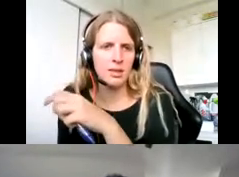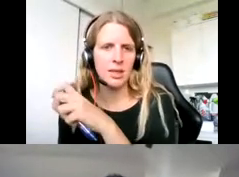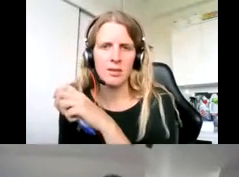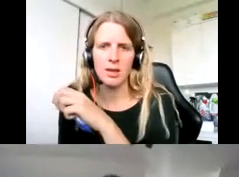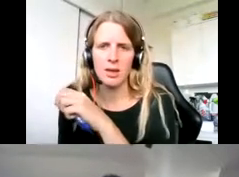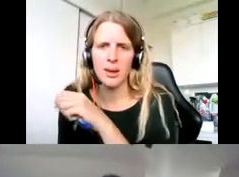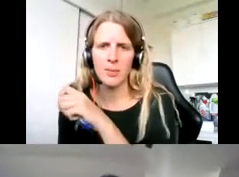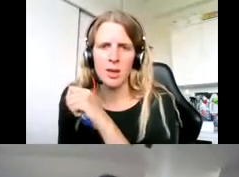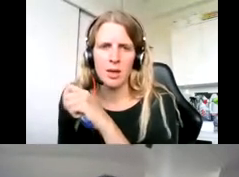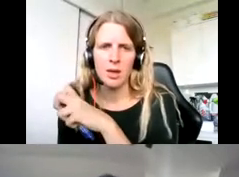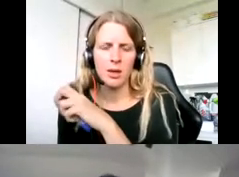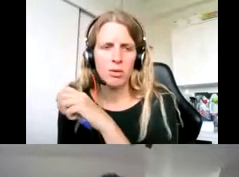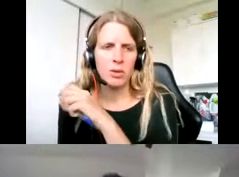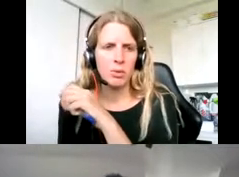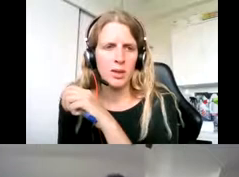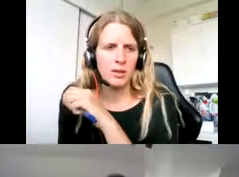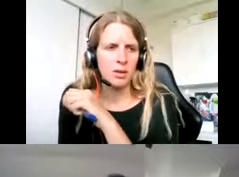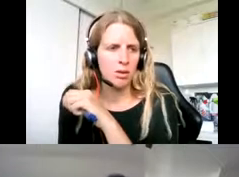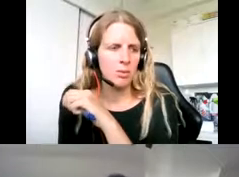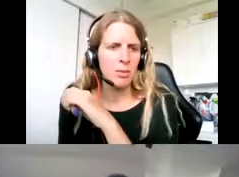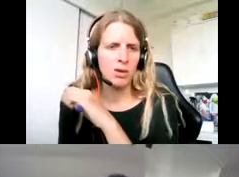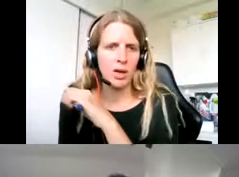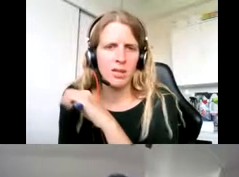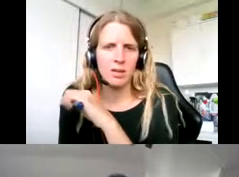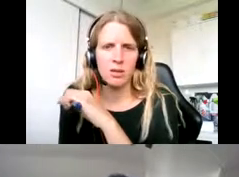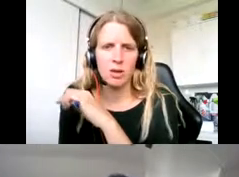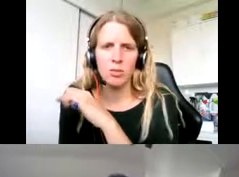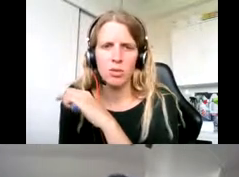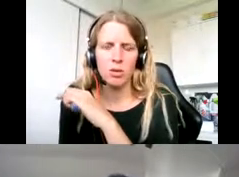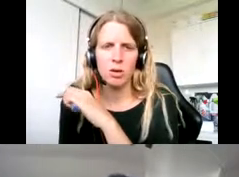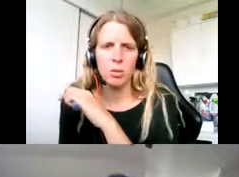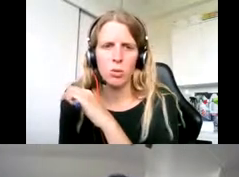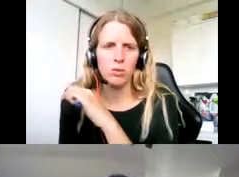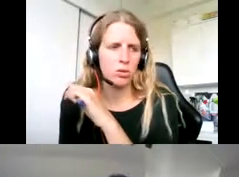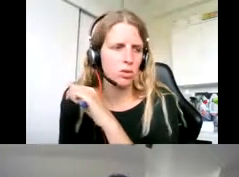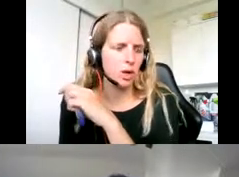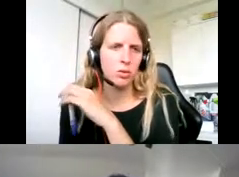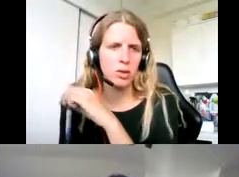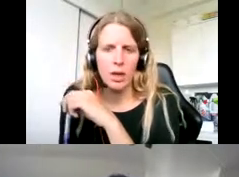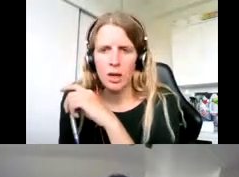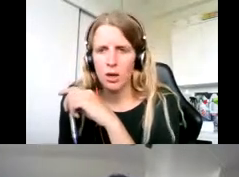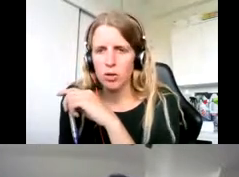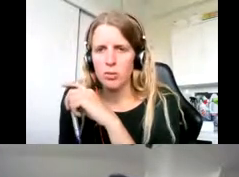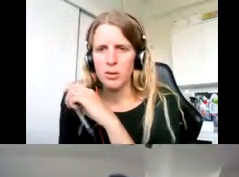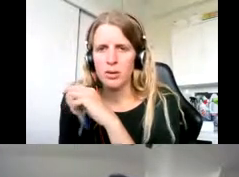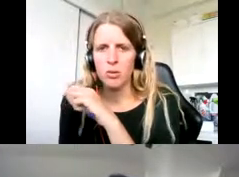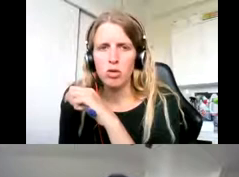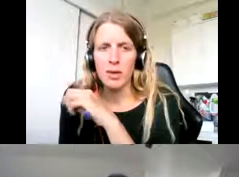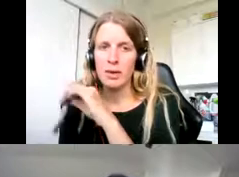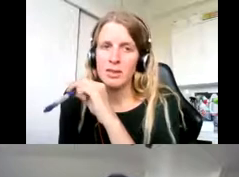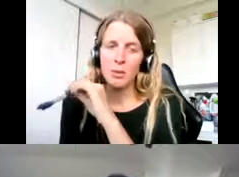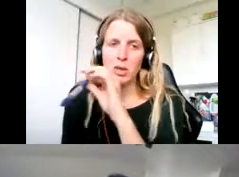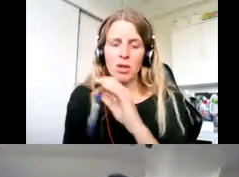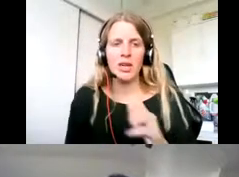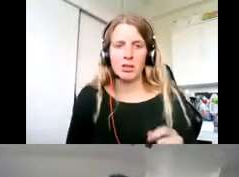garanties geven. En we snappen wel dat het op die manier georganiseerd moet worden volgens jullie. Dus doe maar wat je wilt